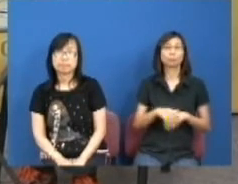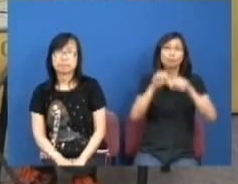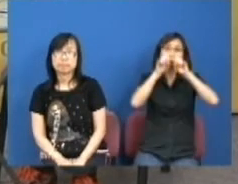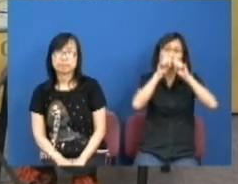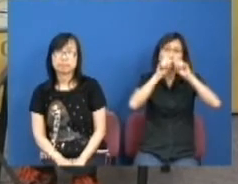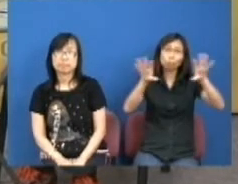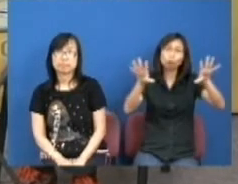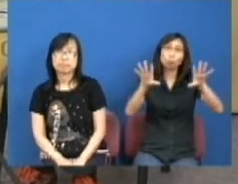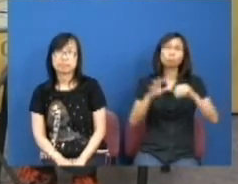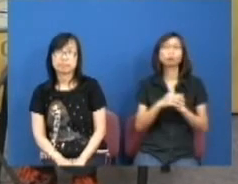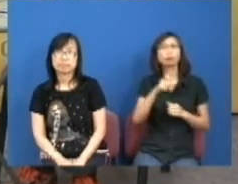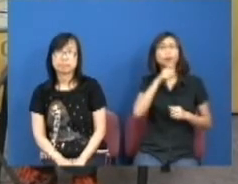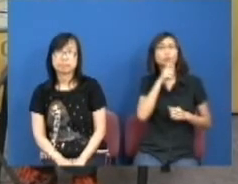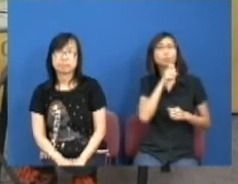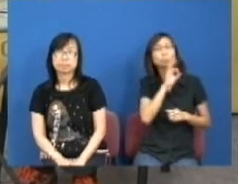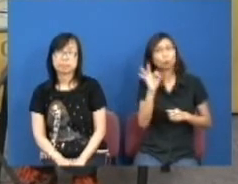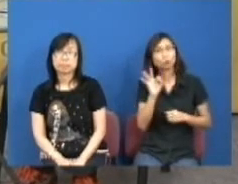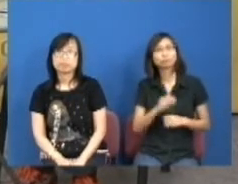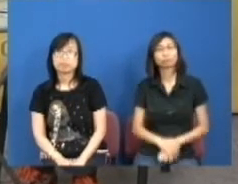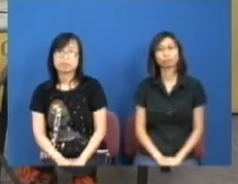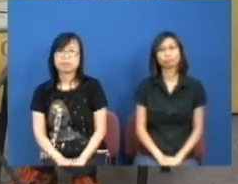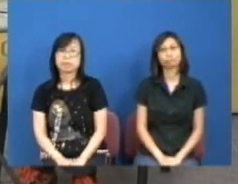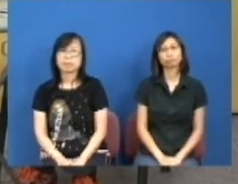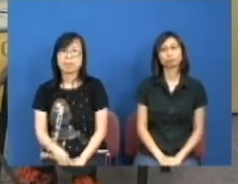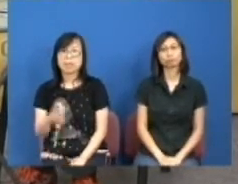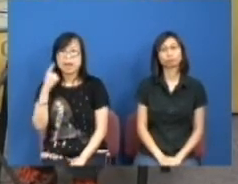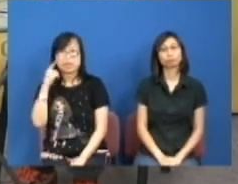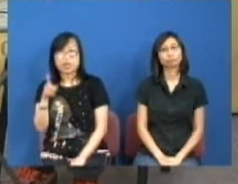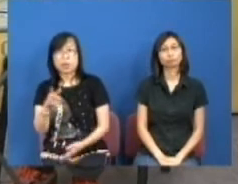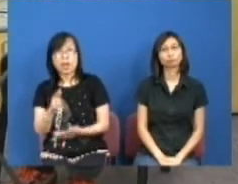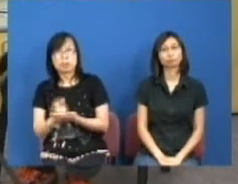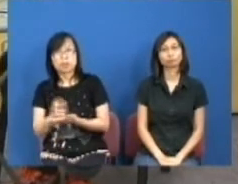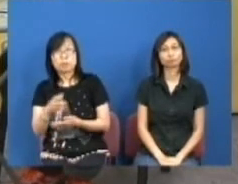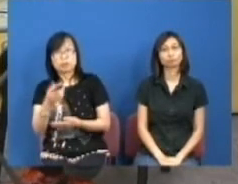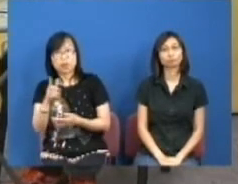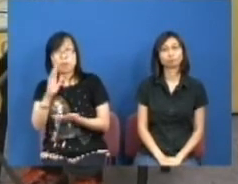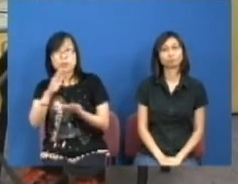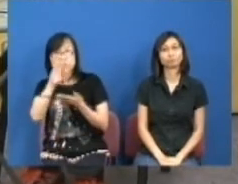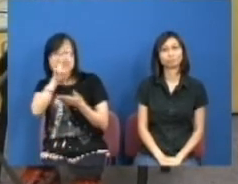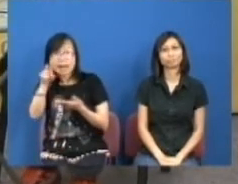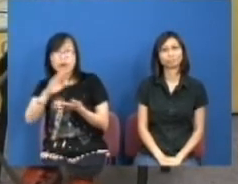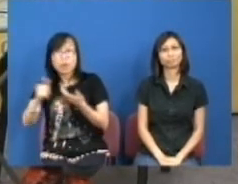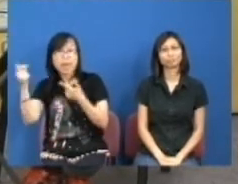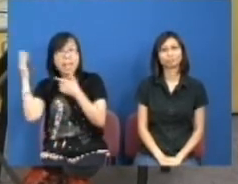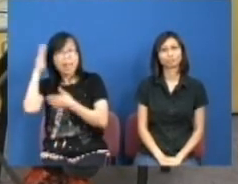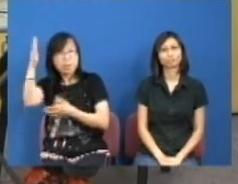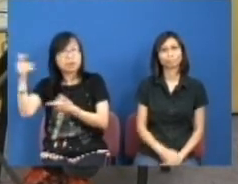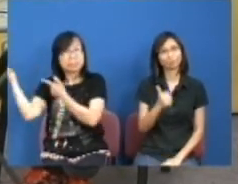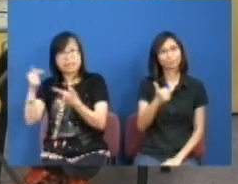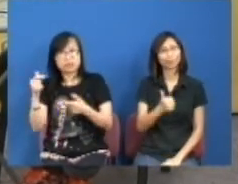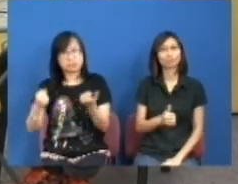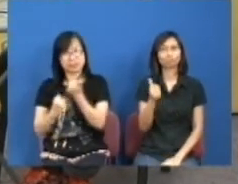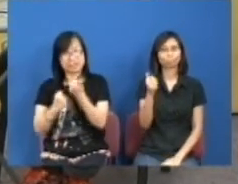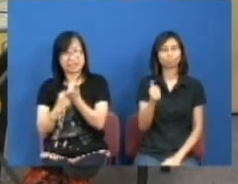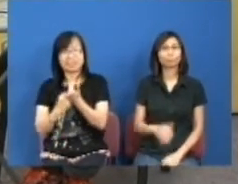即係我哋依個節目嘅朋友講下咧？ 這個是一個相當好看的節目，希望大家繼續支持。 好，多謝